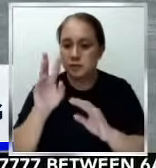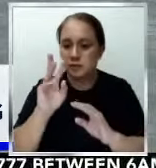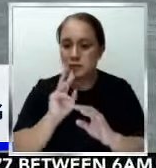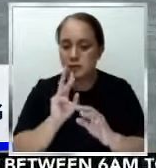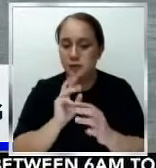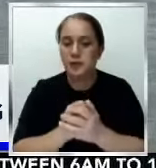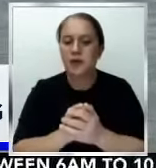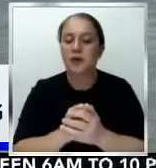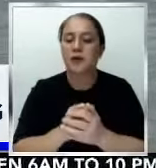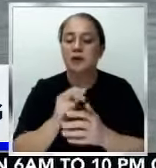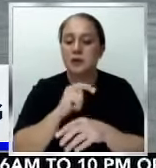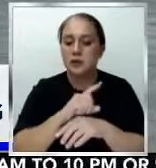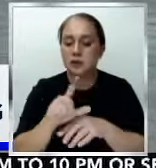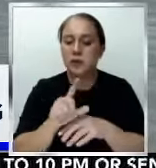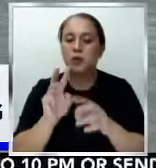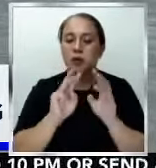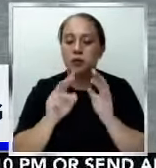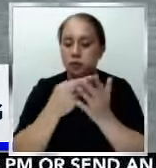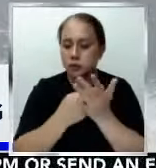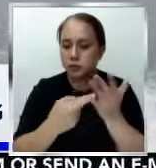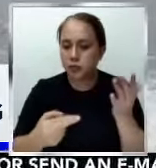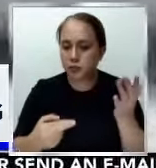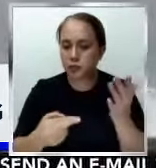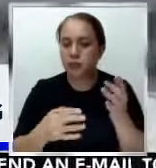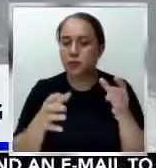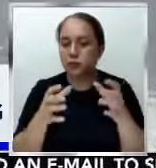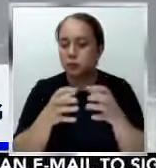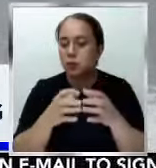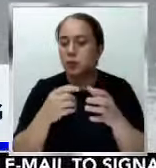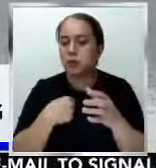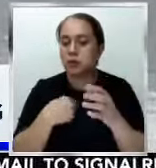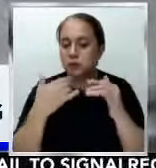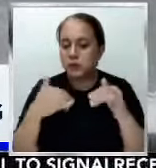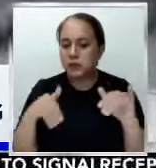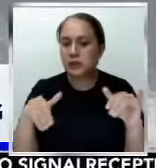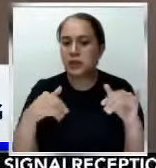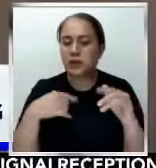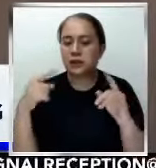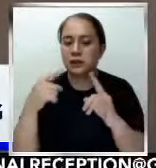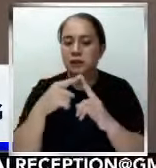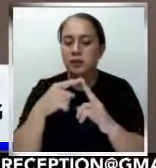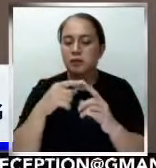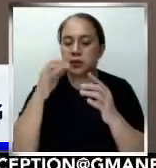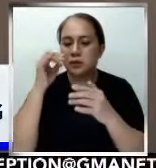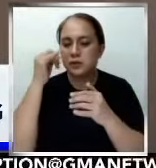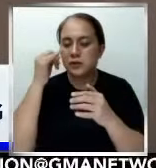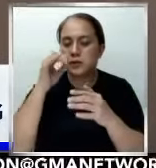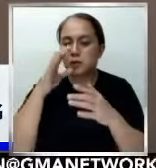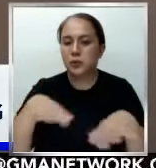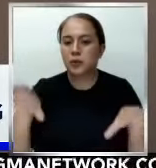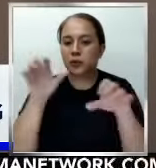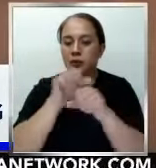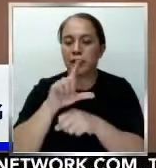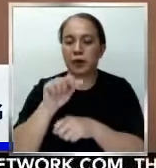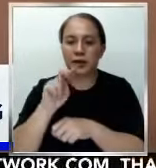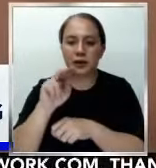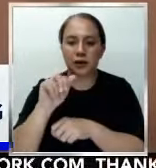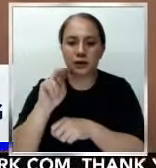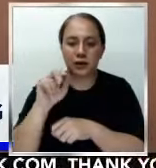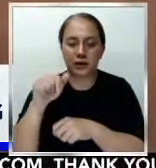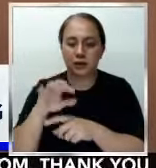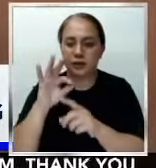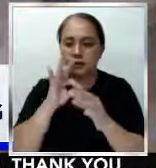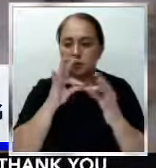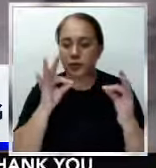Water Resources Board na papatakpa hanggang matapos ang La Nina sa Pebrero. Malaking tulong din daw kung responsable ang